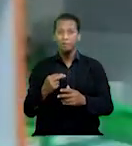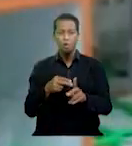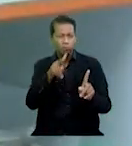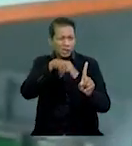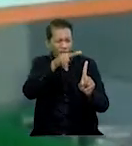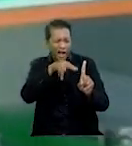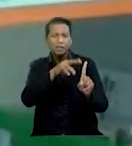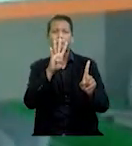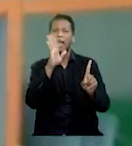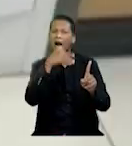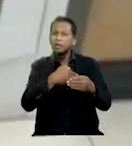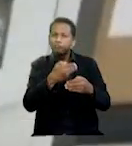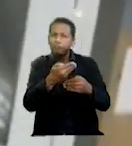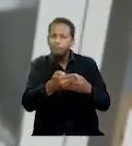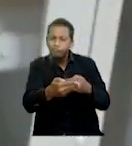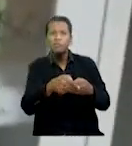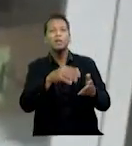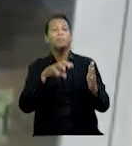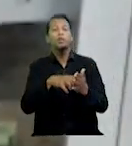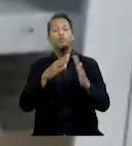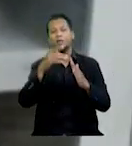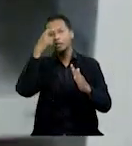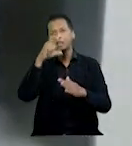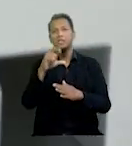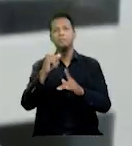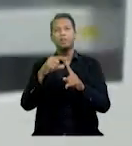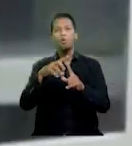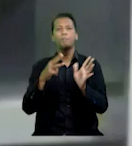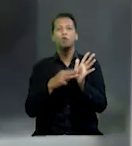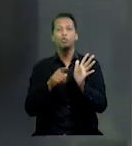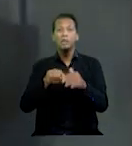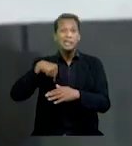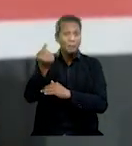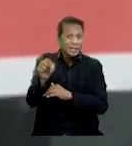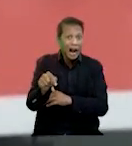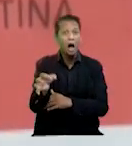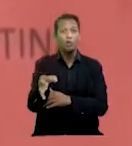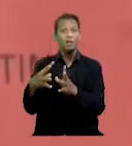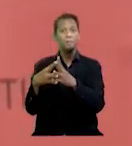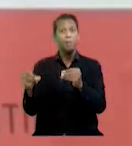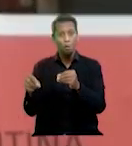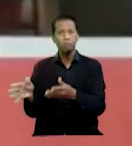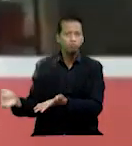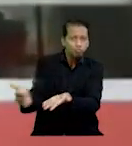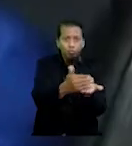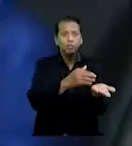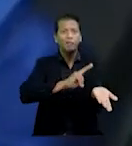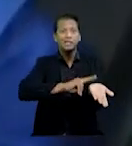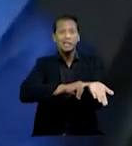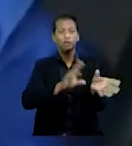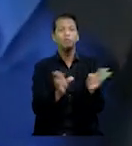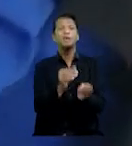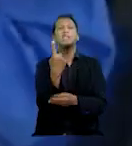remaja ini kemudian dirujuk ke Rumah Sakit Cipto Mangunkusumo, Jakarta. Hingga kini di Kota Depok, Jawa Barat tercatat 1 pasien suspek gagal ginjal